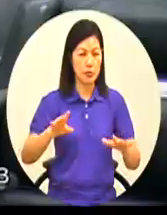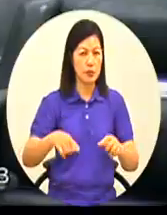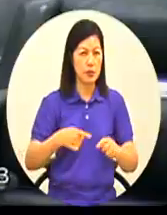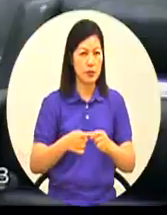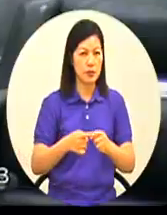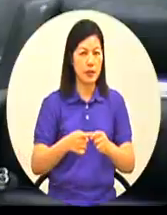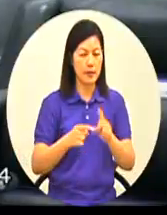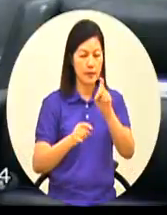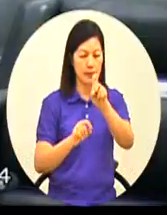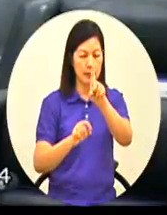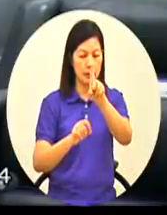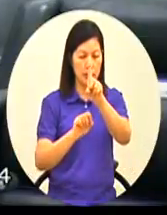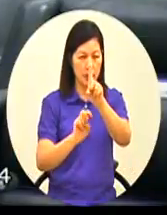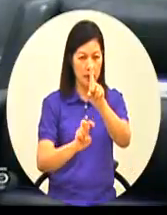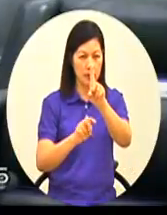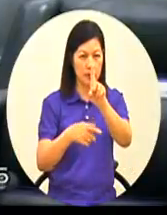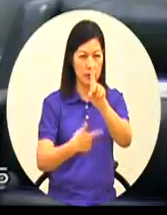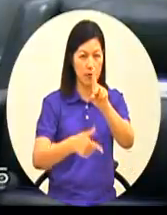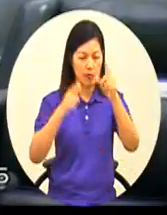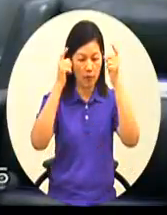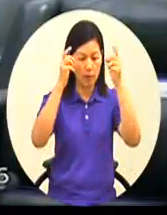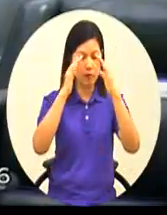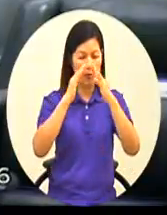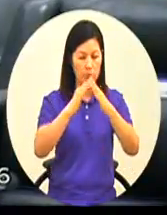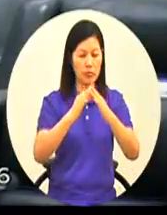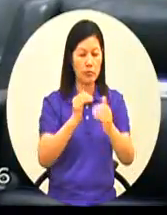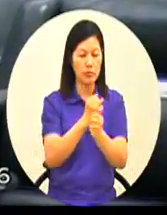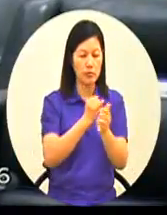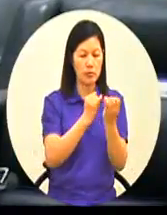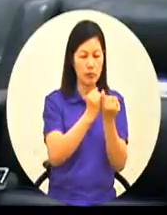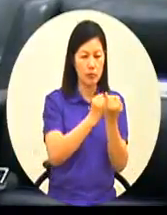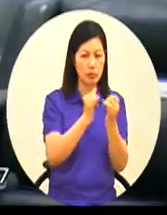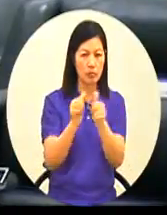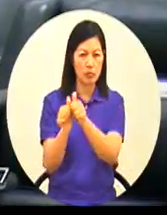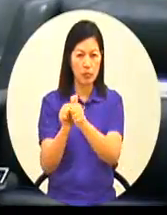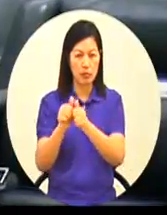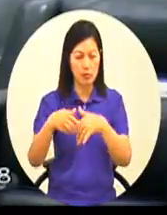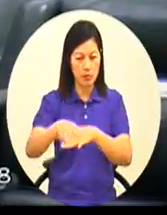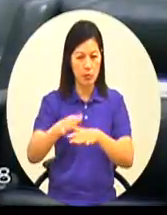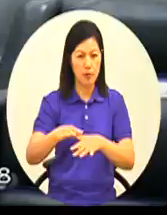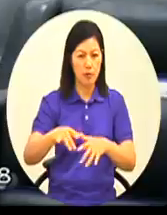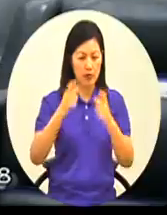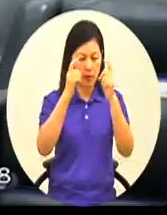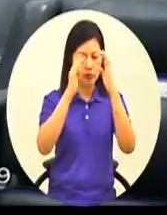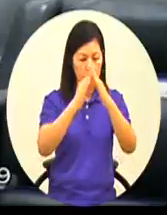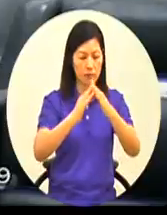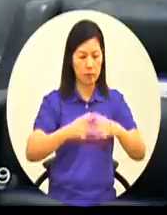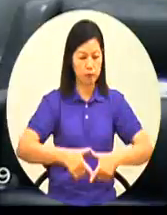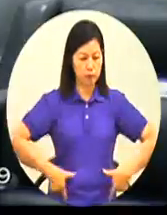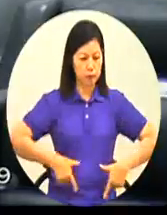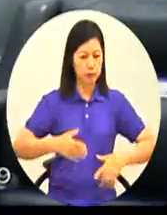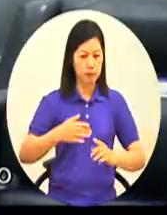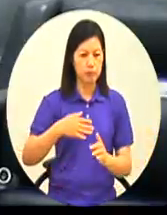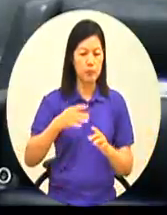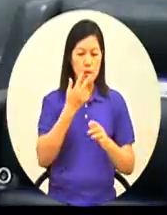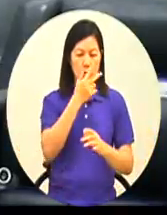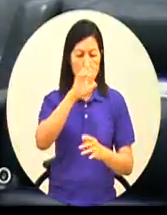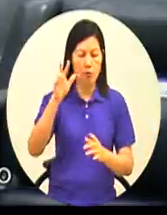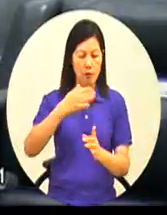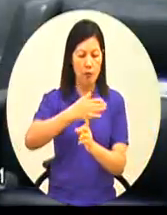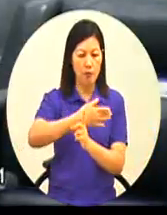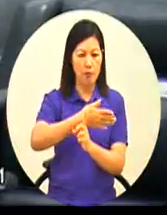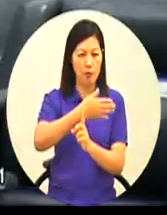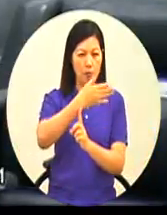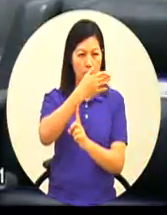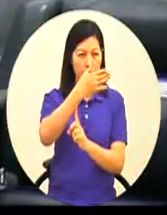们11月26号高雄同志大游行，高雄市政府敢不敢、可不可以升起同志的彩虹旗？